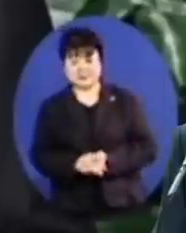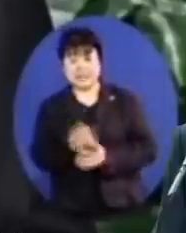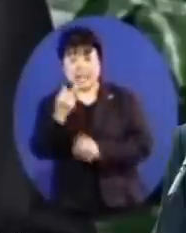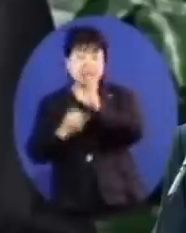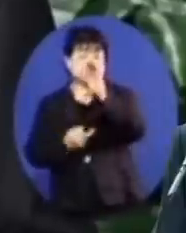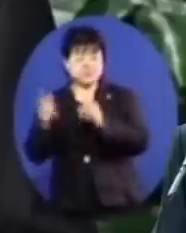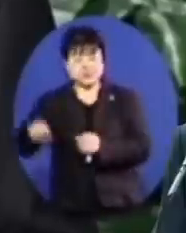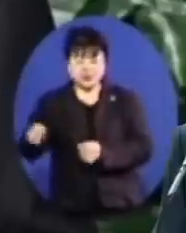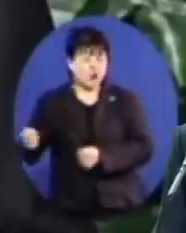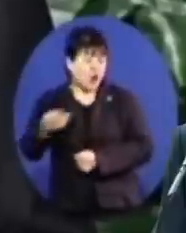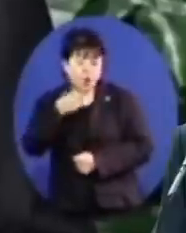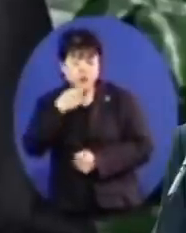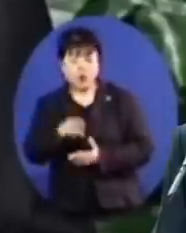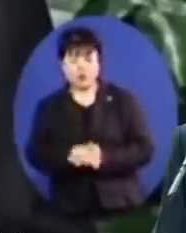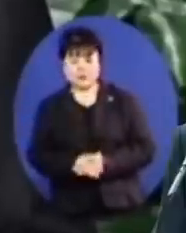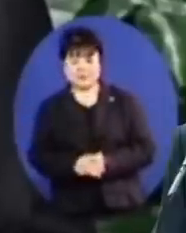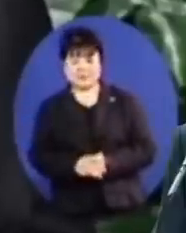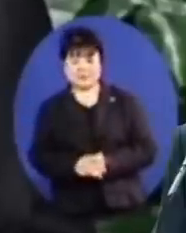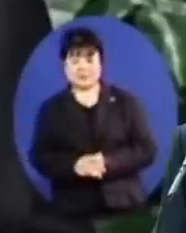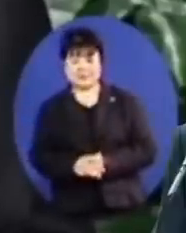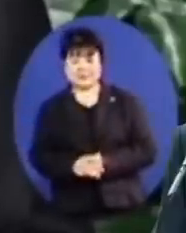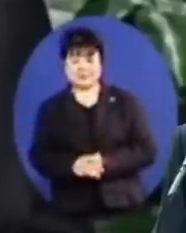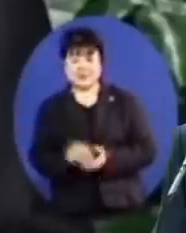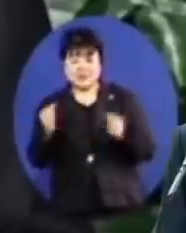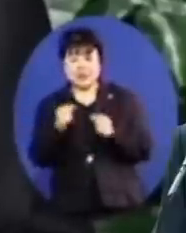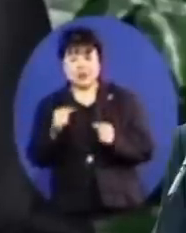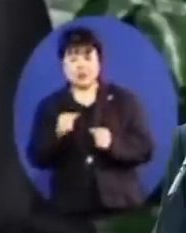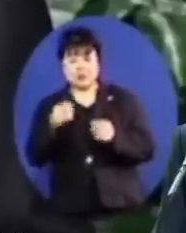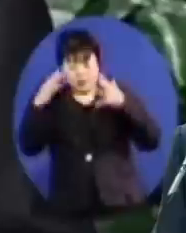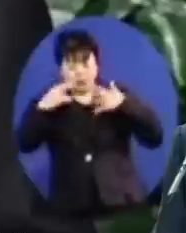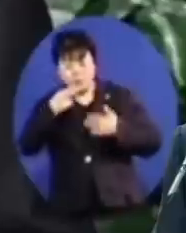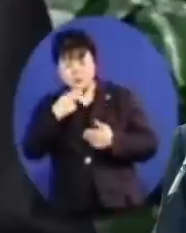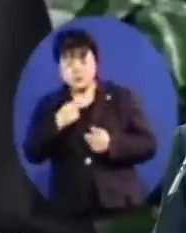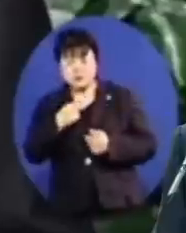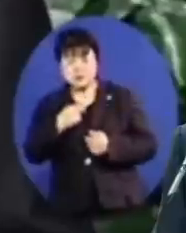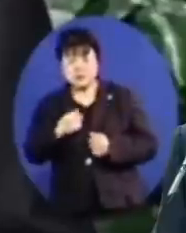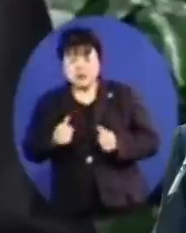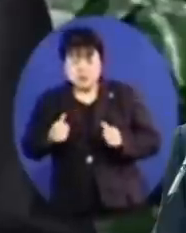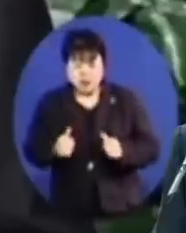아침도 없고 저녁도 없고 겨울도 여름도 없이 뛰어야 되는 것입니다.